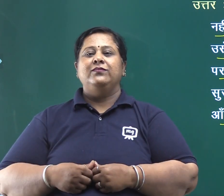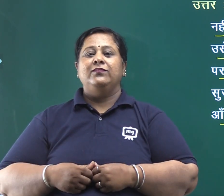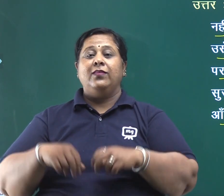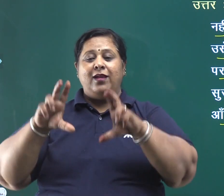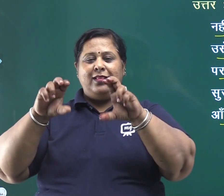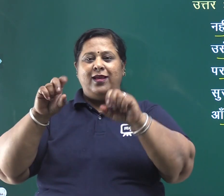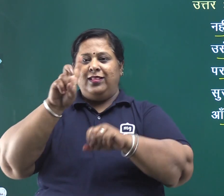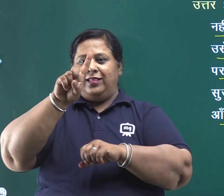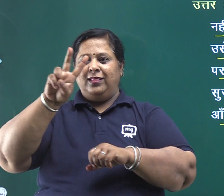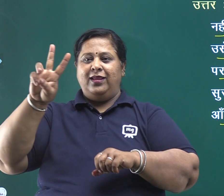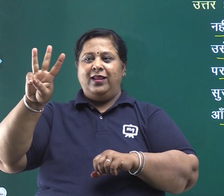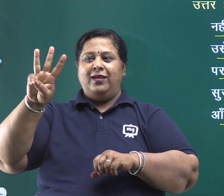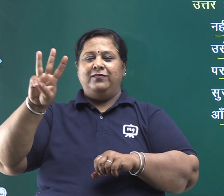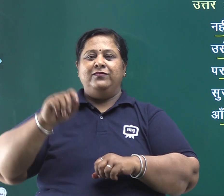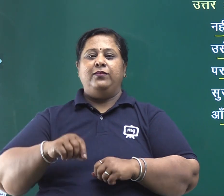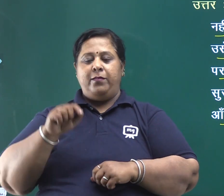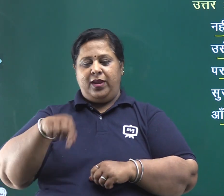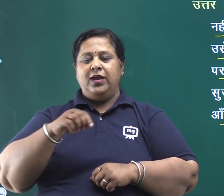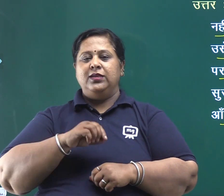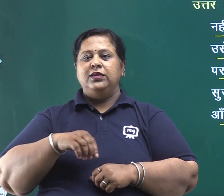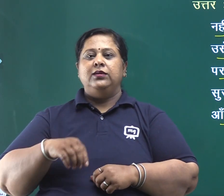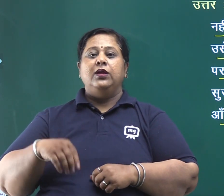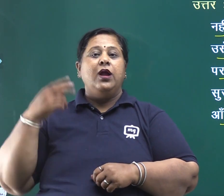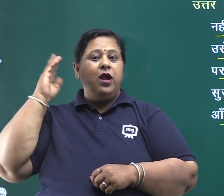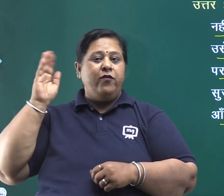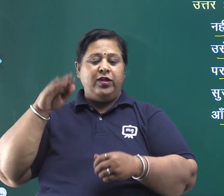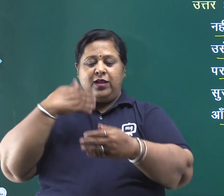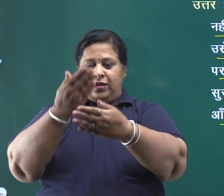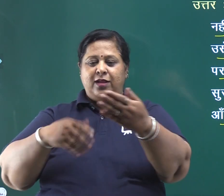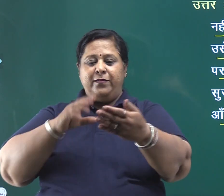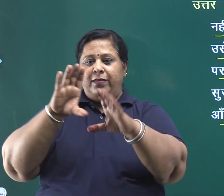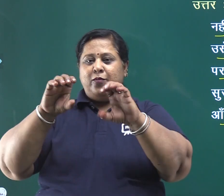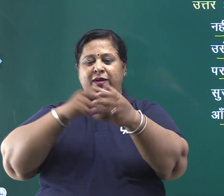के अध्याय 13 मैं सबसे छोटी हूँ